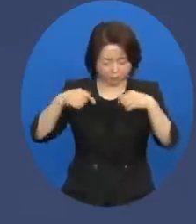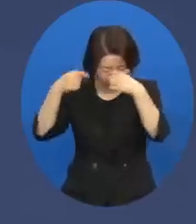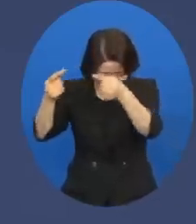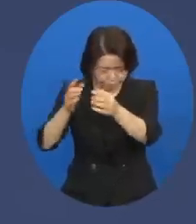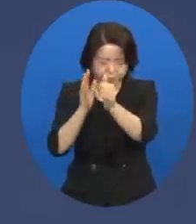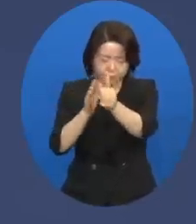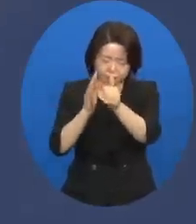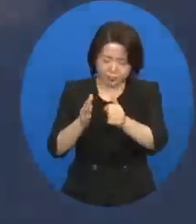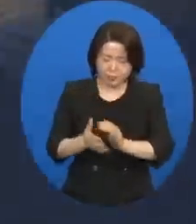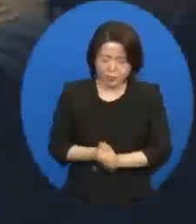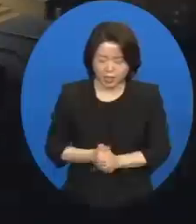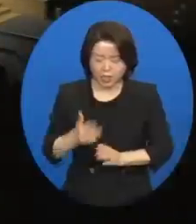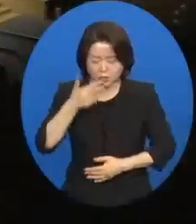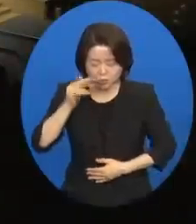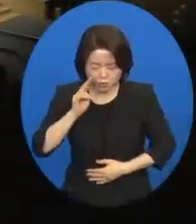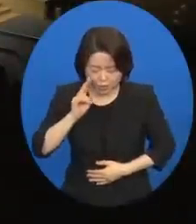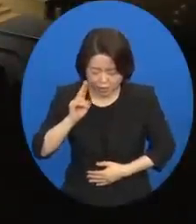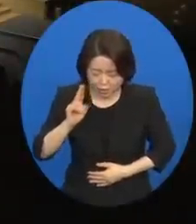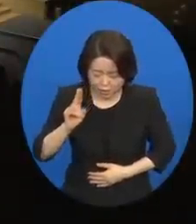나아가시겠습니다. 주여,